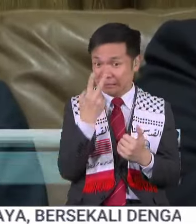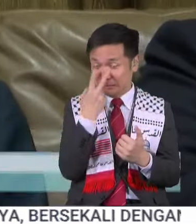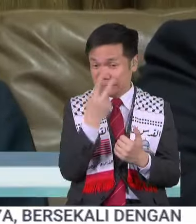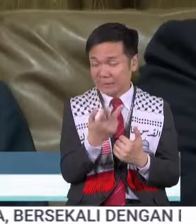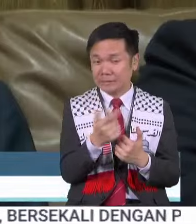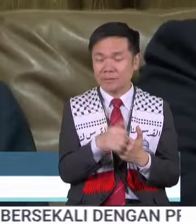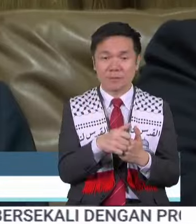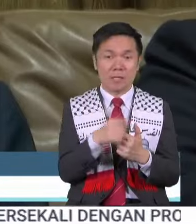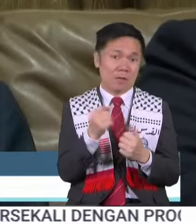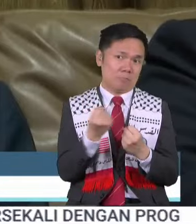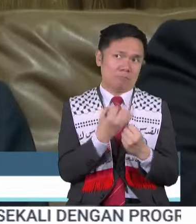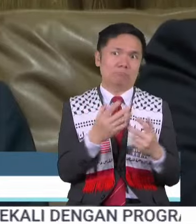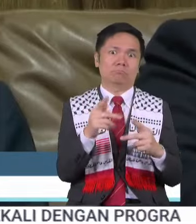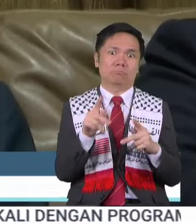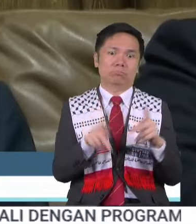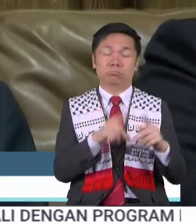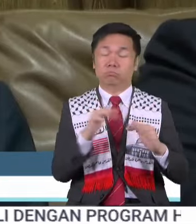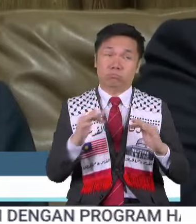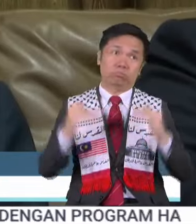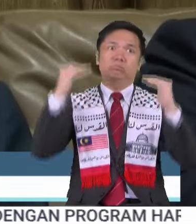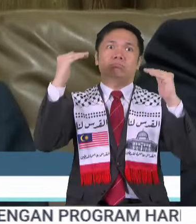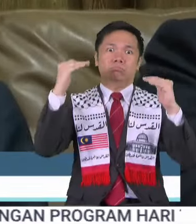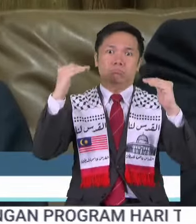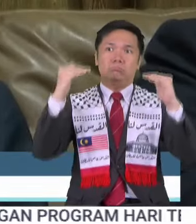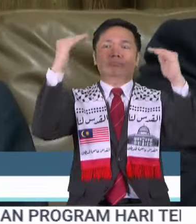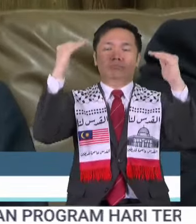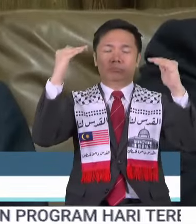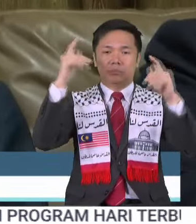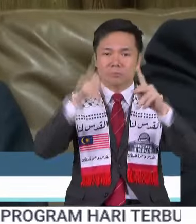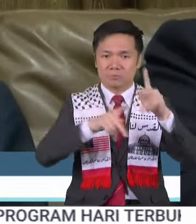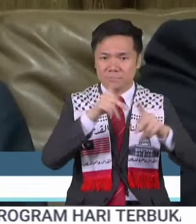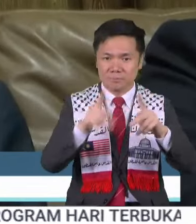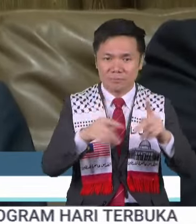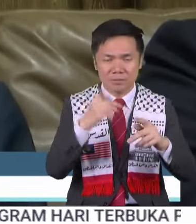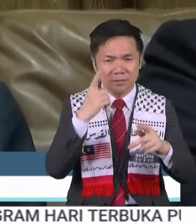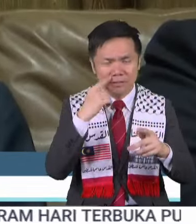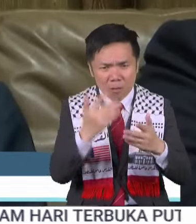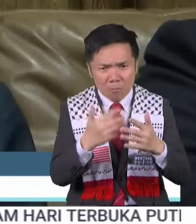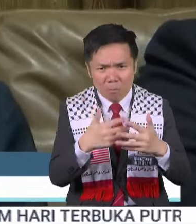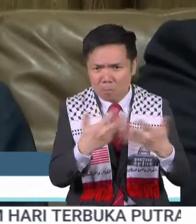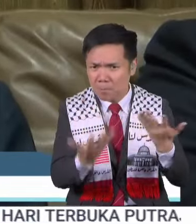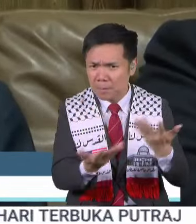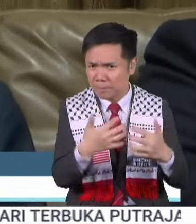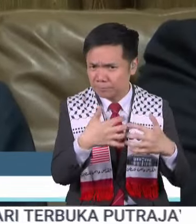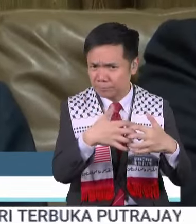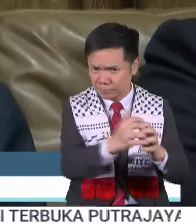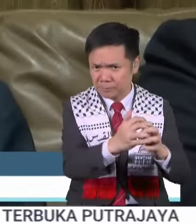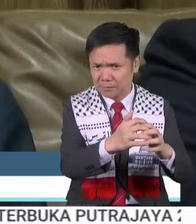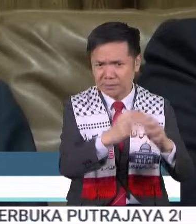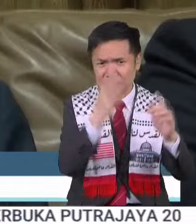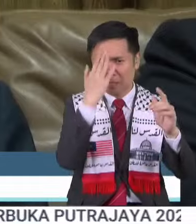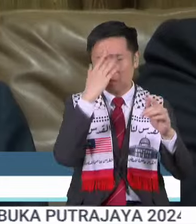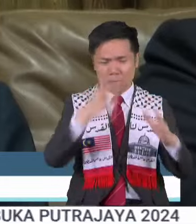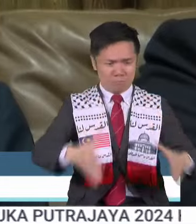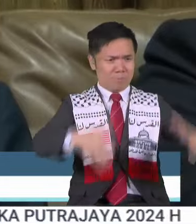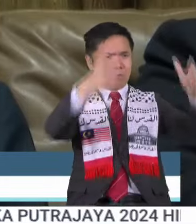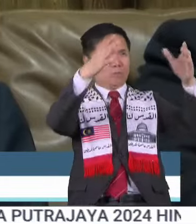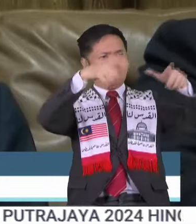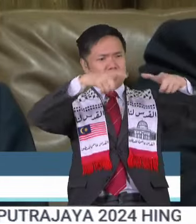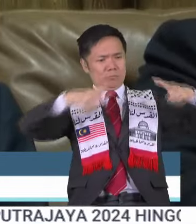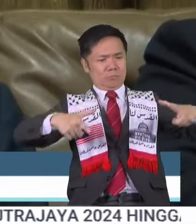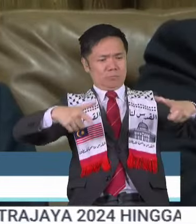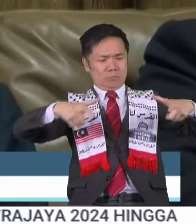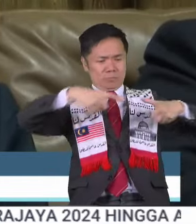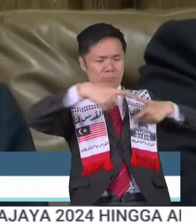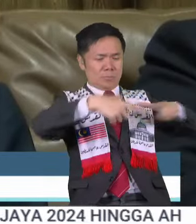berlaku lonjakan sudut pelancongan even kita buka pasar malam baru dekat okagon pun pun